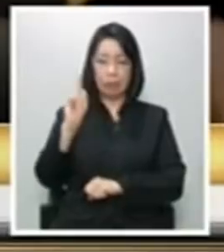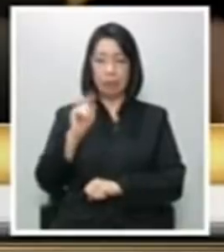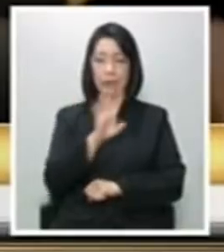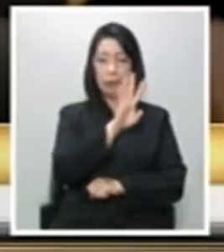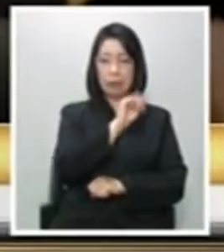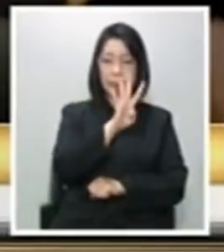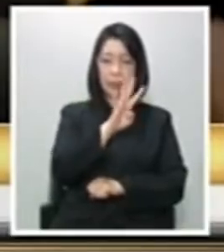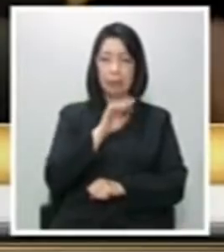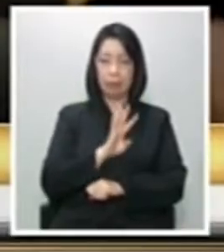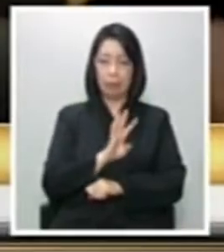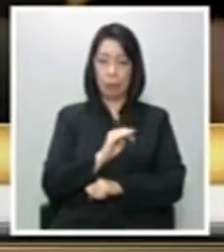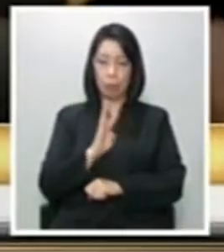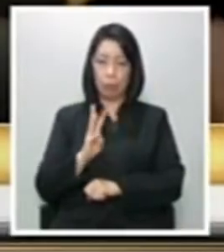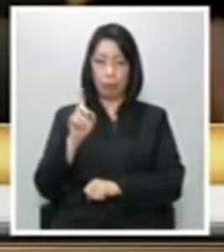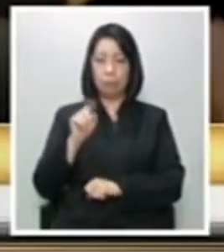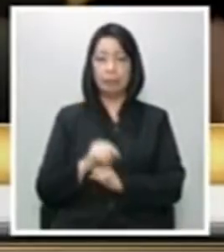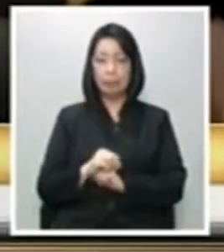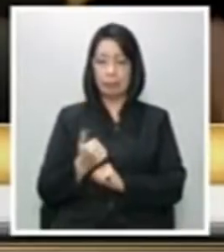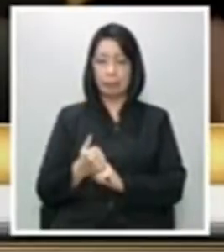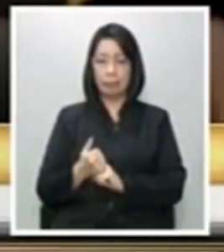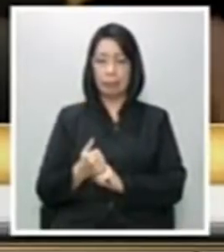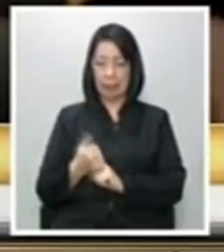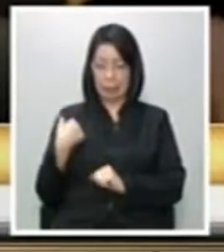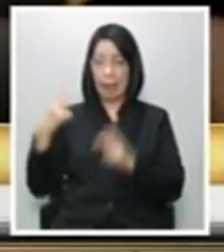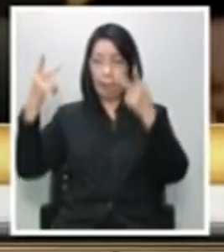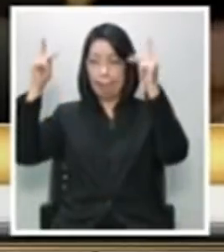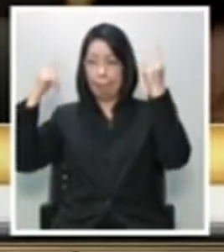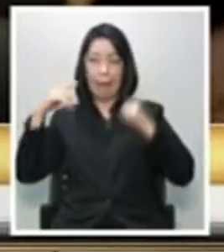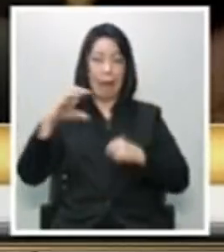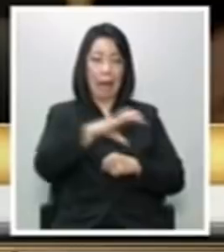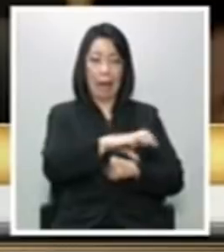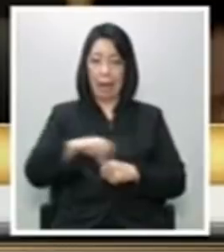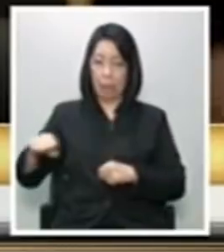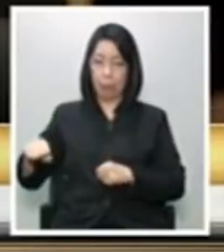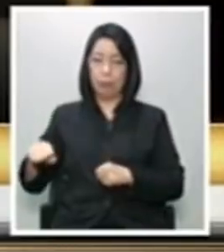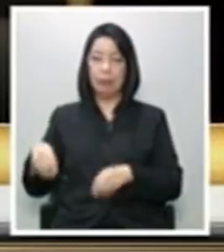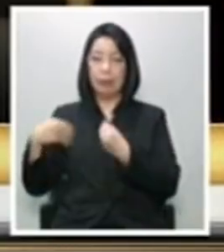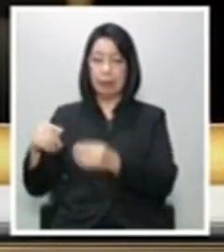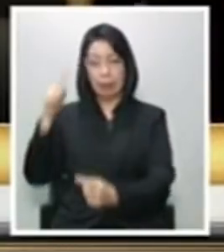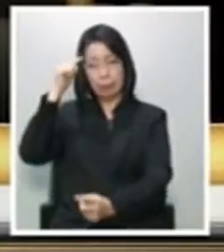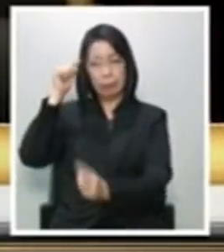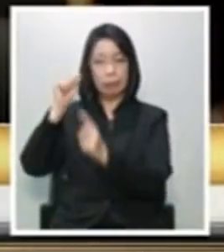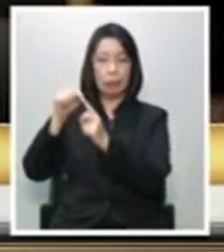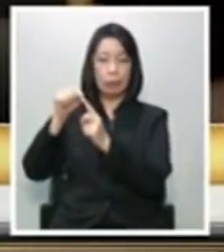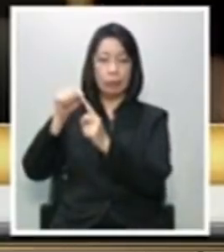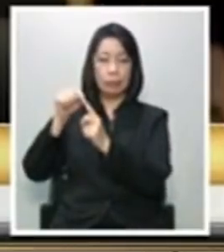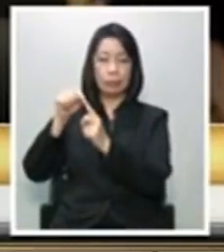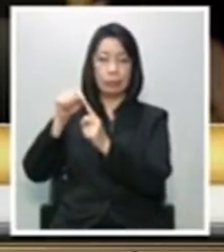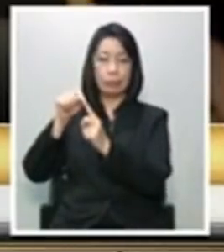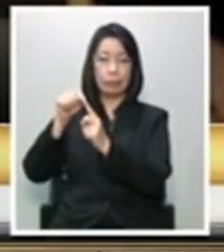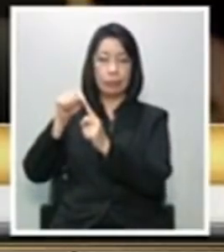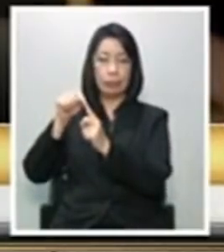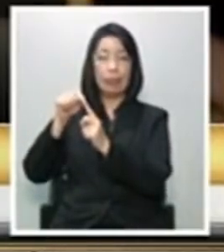เรียกกันง่ายๆว่าแนวคิดทวงคืนผืนป่าเพื่อที่จะให้เป้าหมายในการ